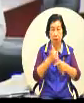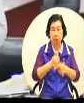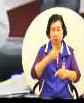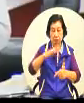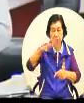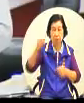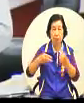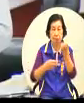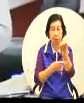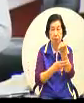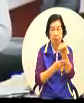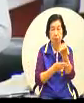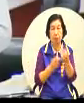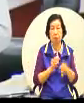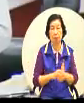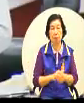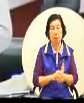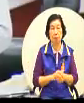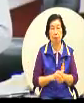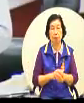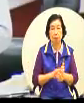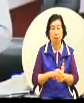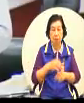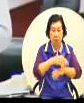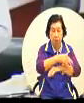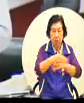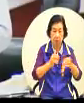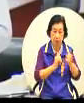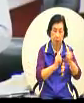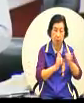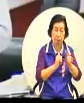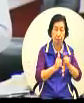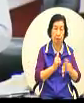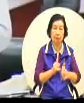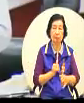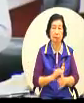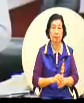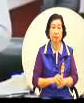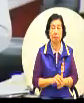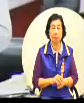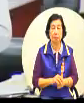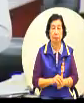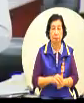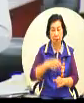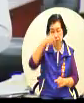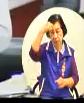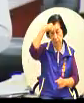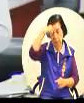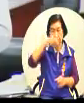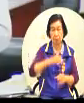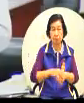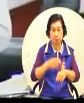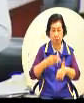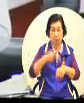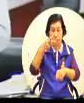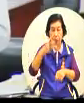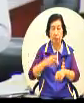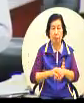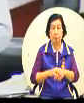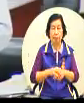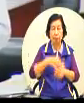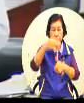么今天建山里的乡亲 我们下午两点要召